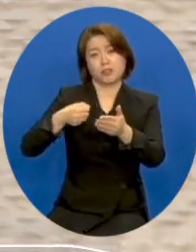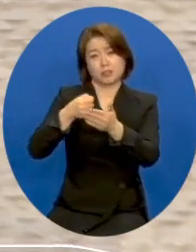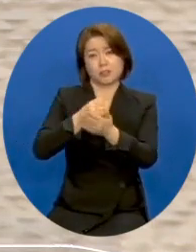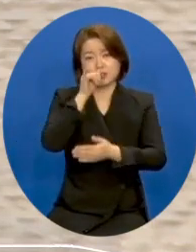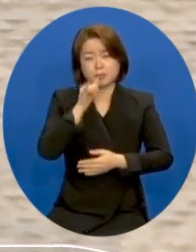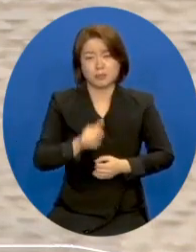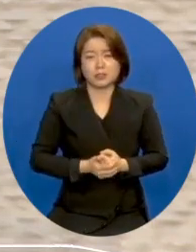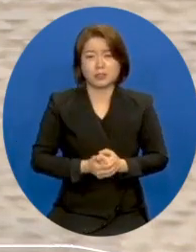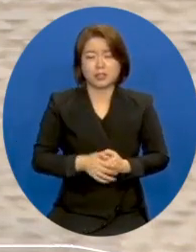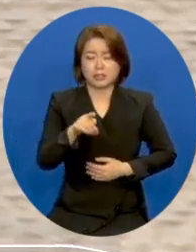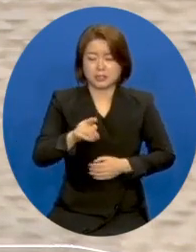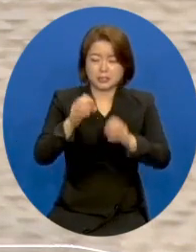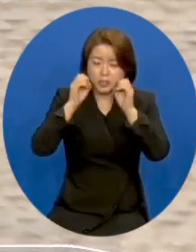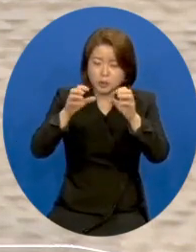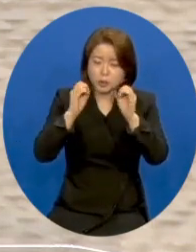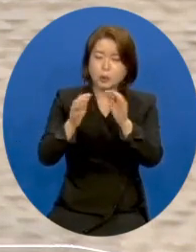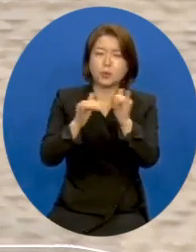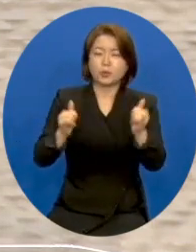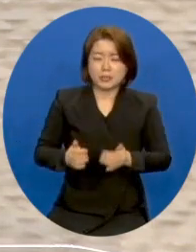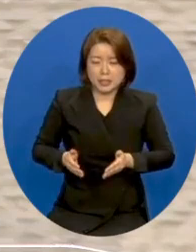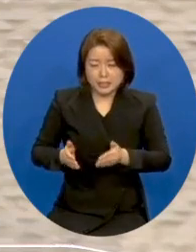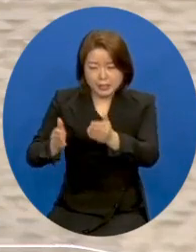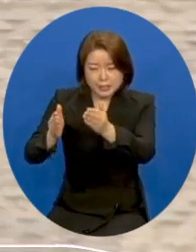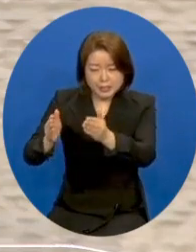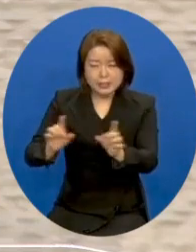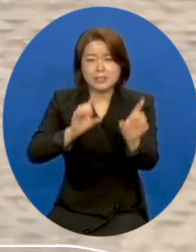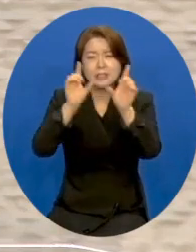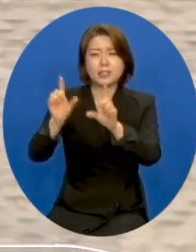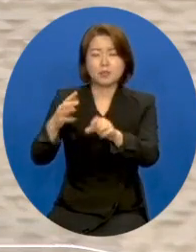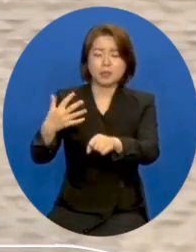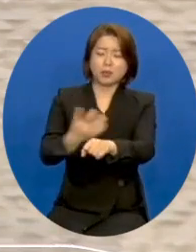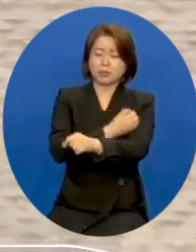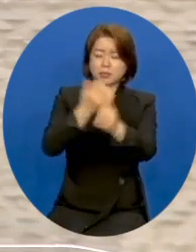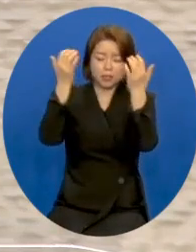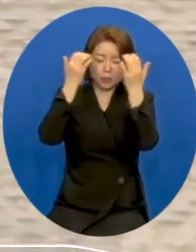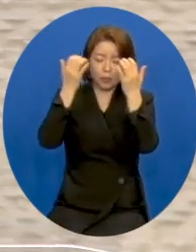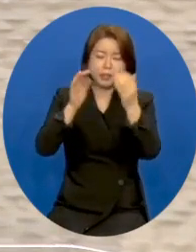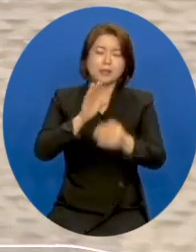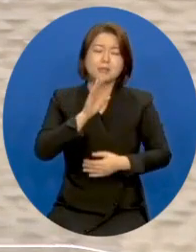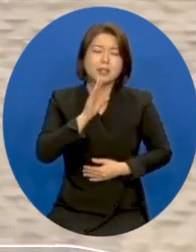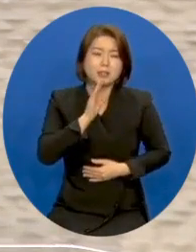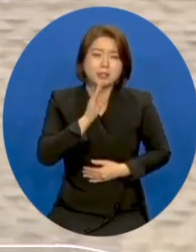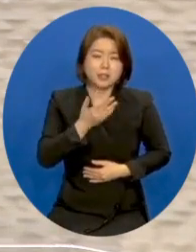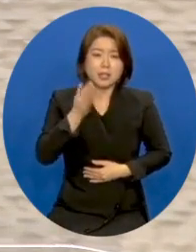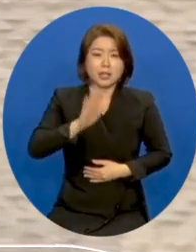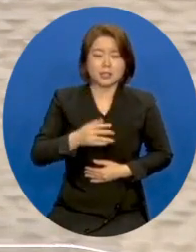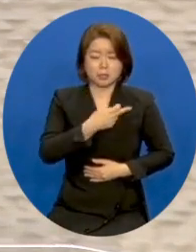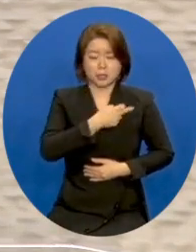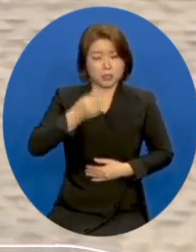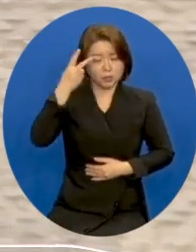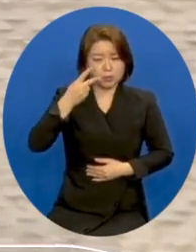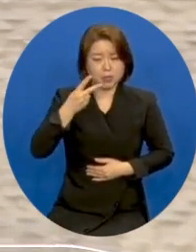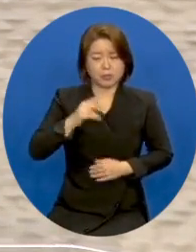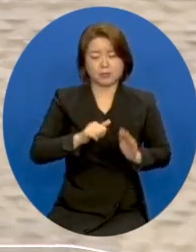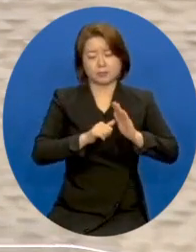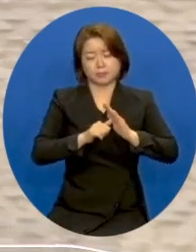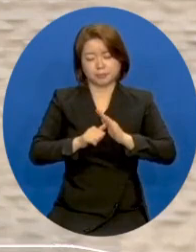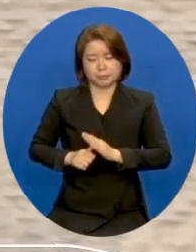그 전도자의 삶이 그 엄청난 고난이 있는 삶이지만 사도 바울은 그 길을 꿋꿋이 갔던